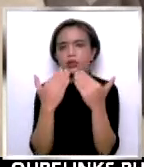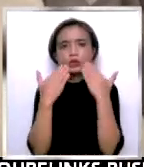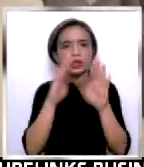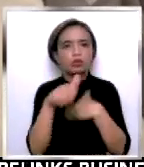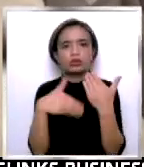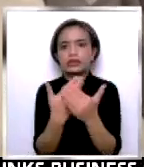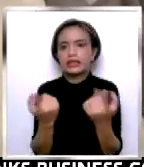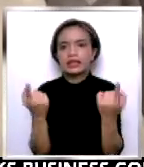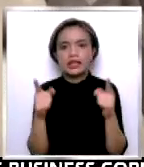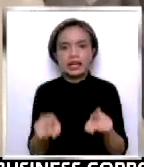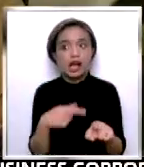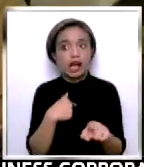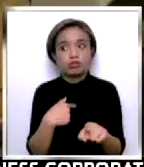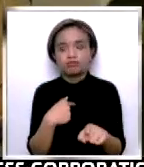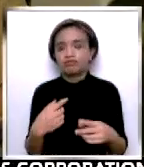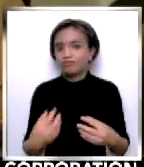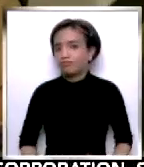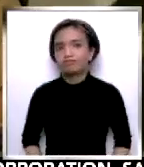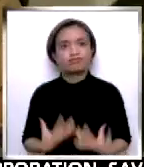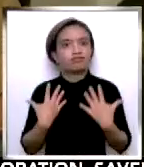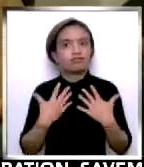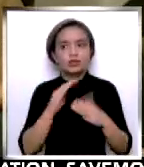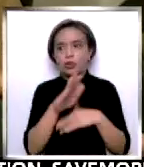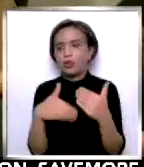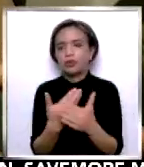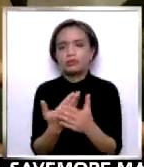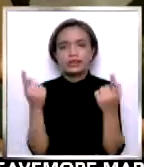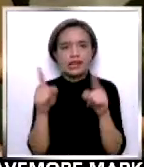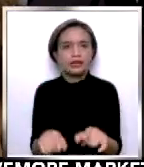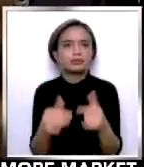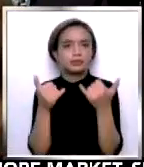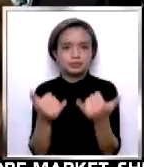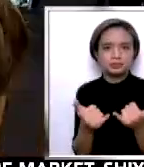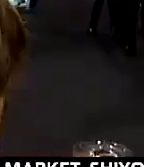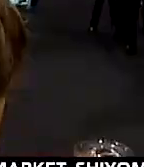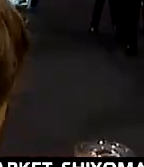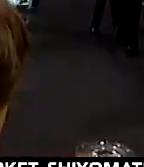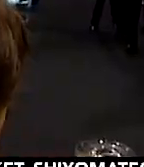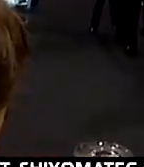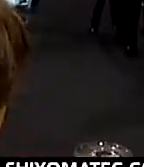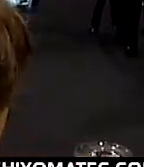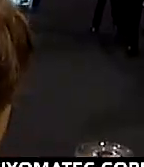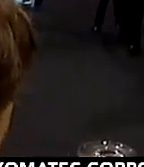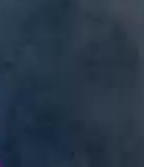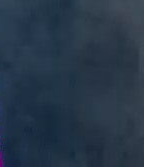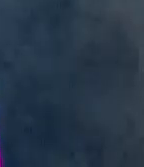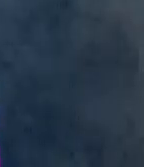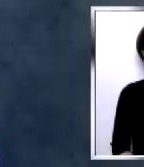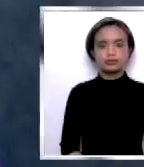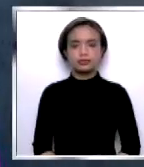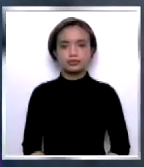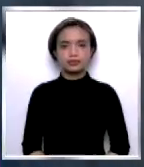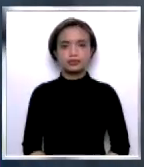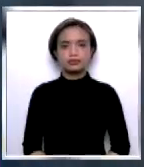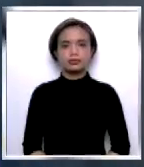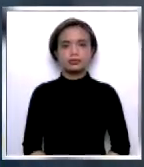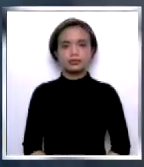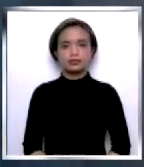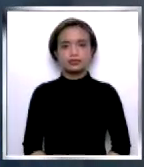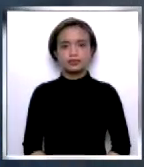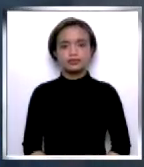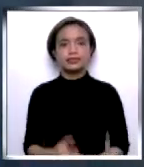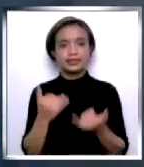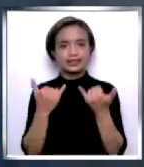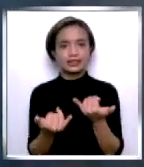I'm inspired sa lahat ng nangyayari ngayon. Aubrey Carambel, updated sa showbiz happenings. Idinaan sa cute